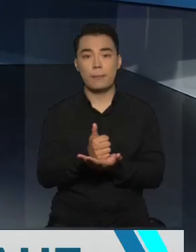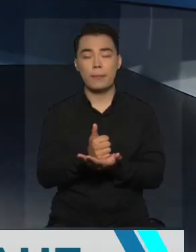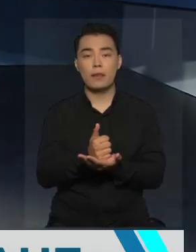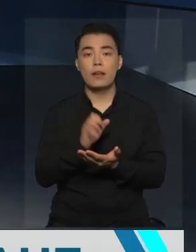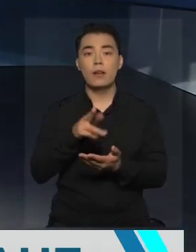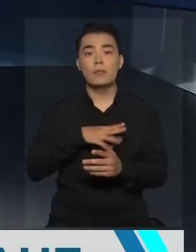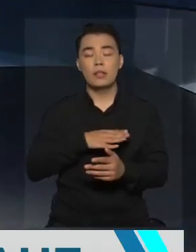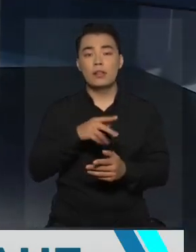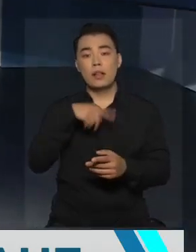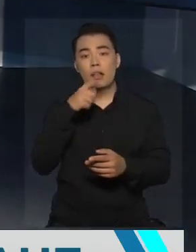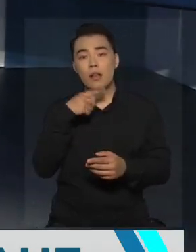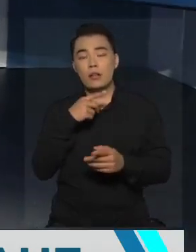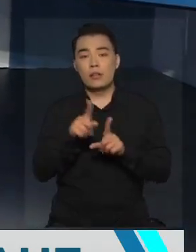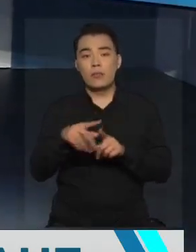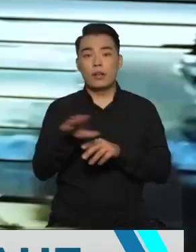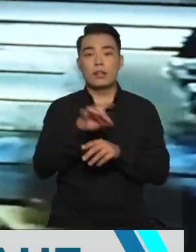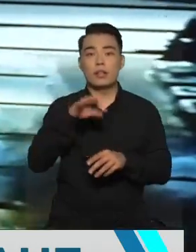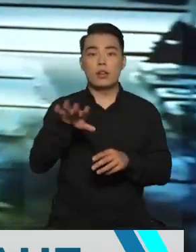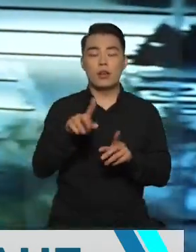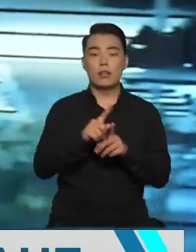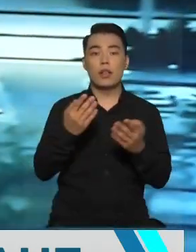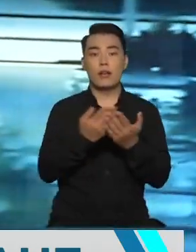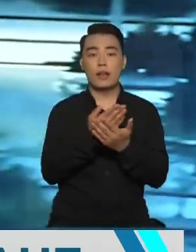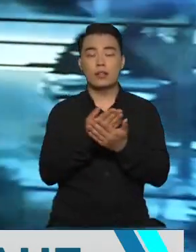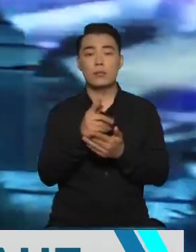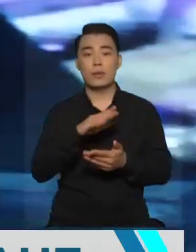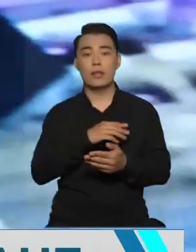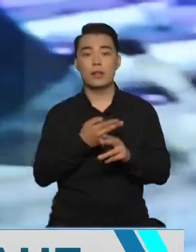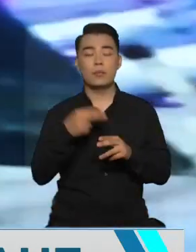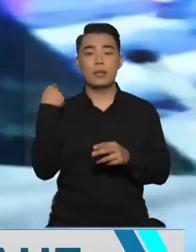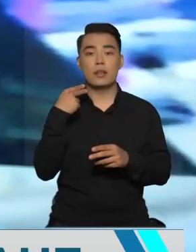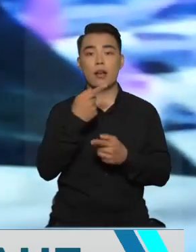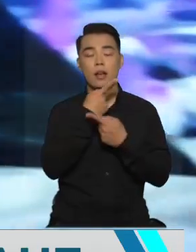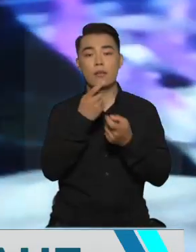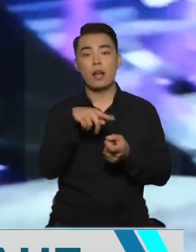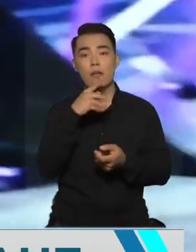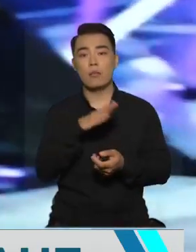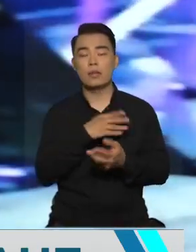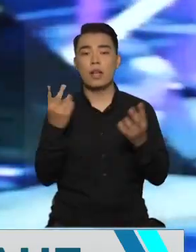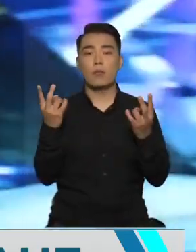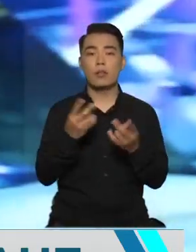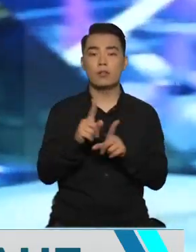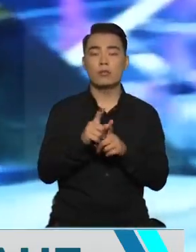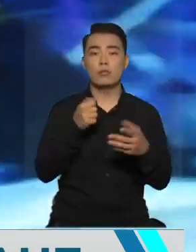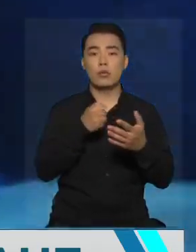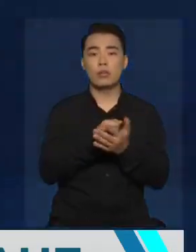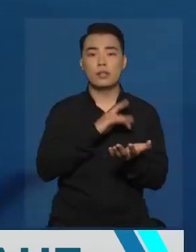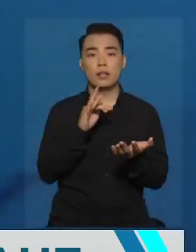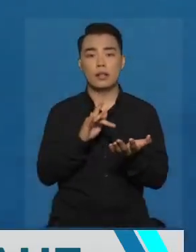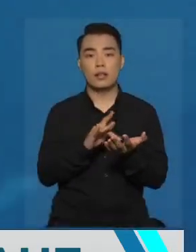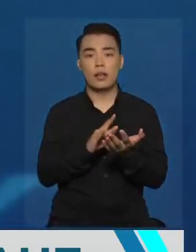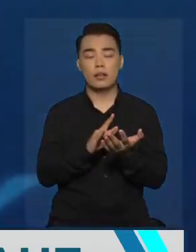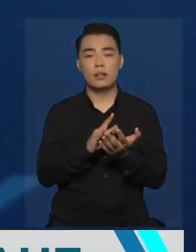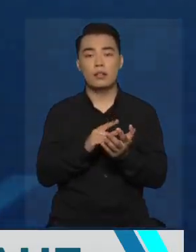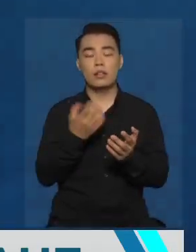мы заговорили об региональных властях, президент также говорил о необходимости децентрализации, да, и, если